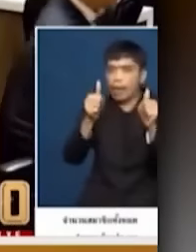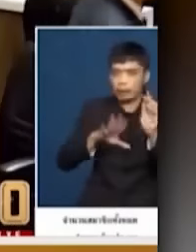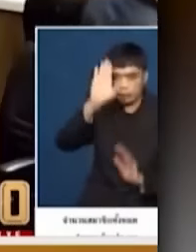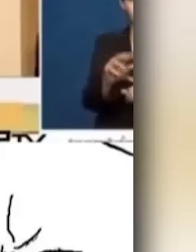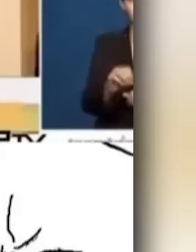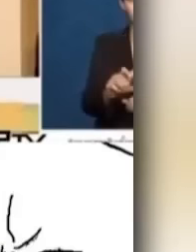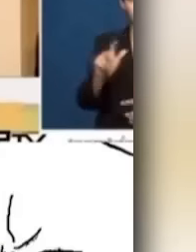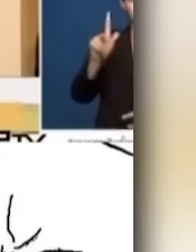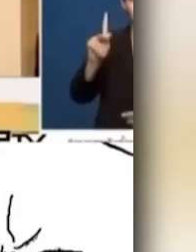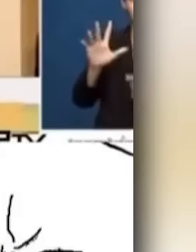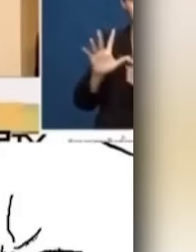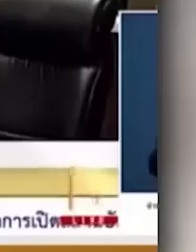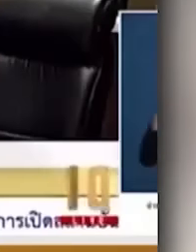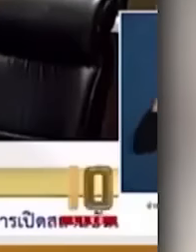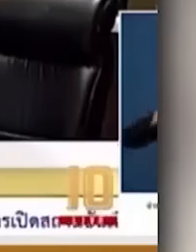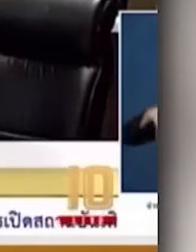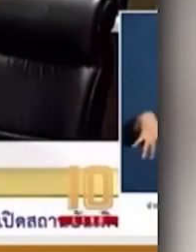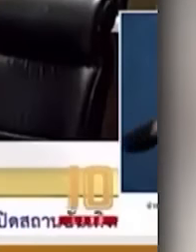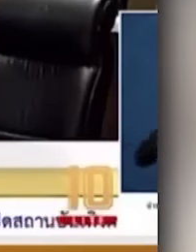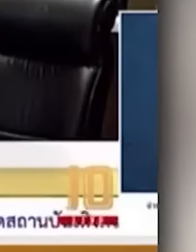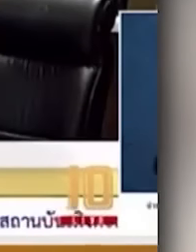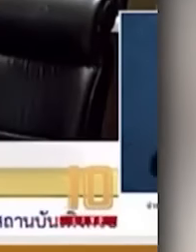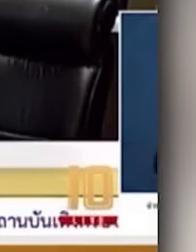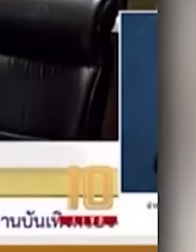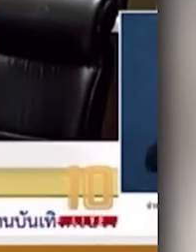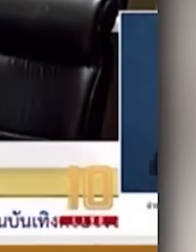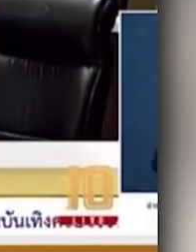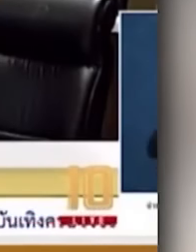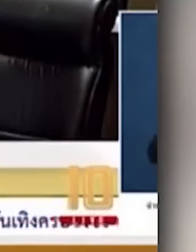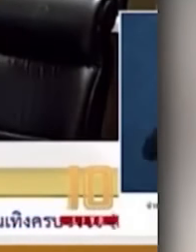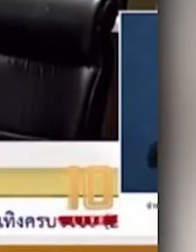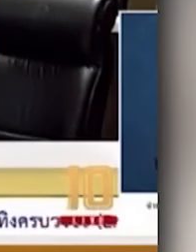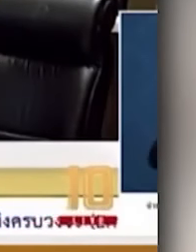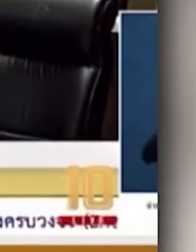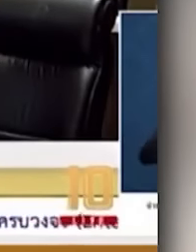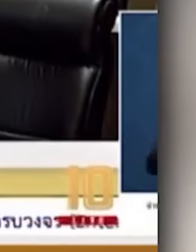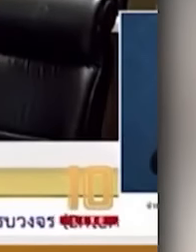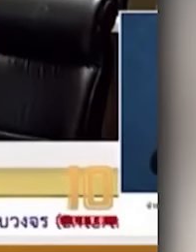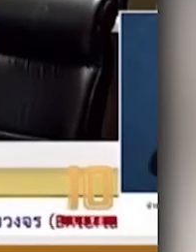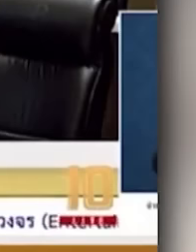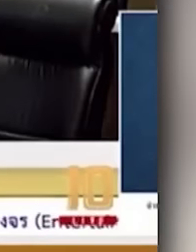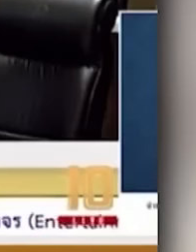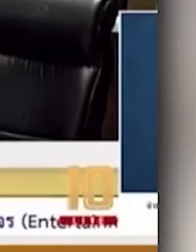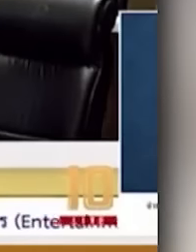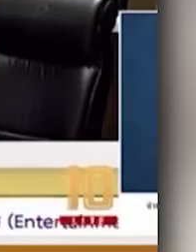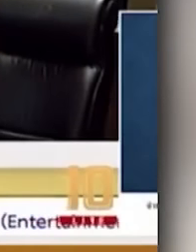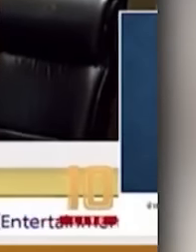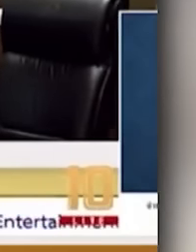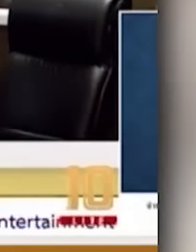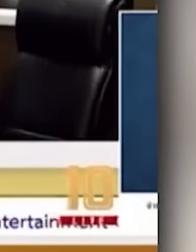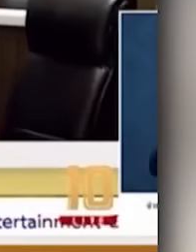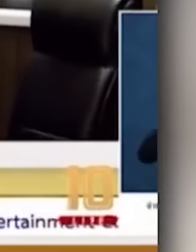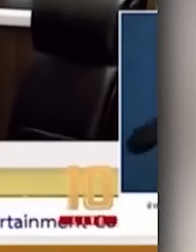ากาศมานะฮะ ผมขอเสนอให้นับองค์ประชุม ยังไงผมขอทราบความมุ่งมั่นของทางรัฐบาลหน่อยได้ไหมครับผมขอเสนอให้มีการนับองค์ประชุ